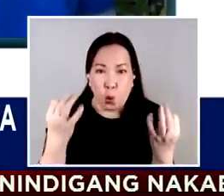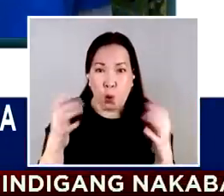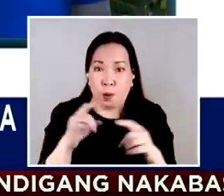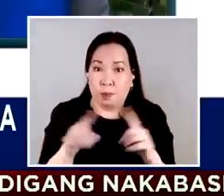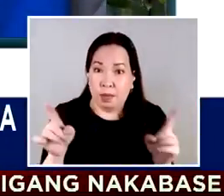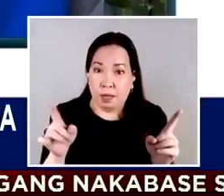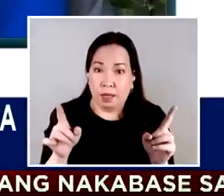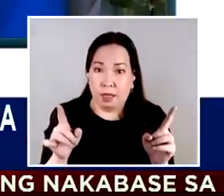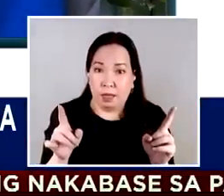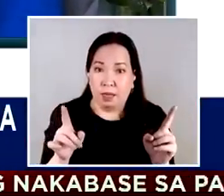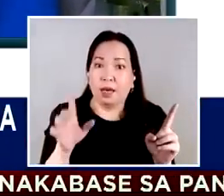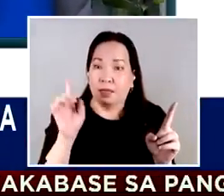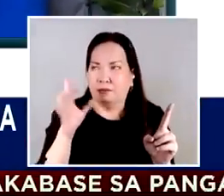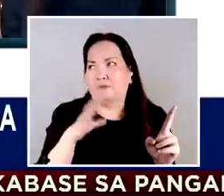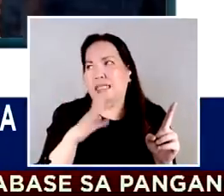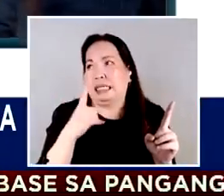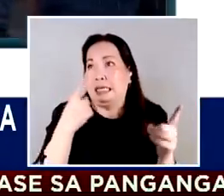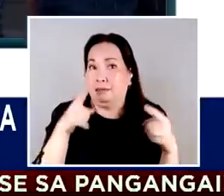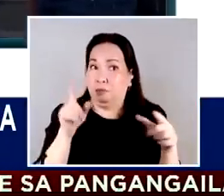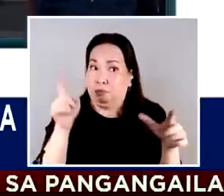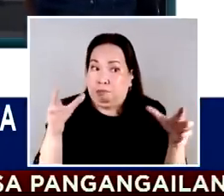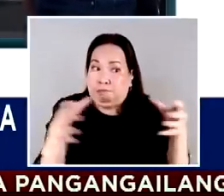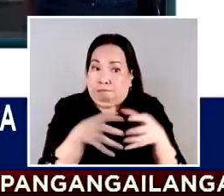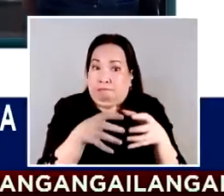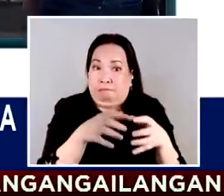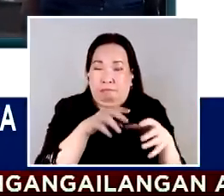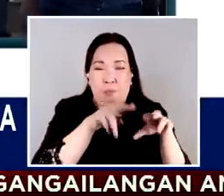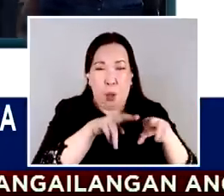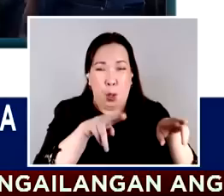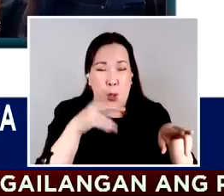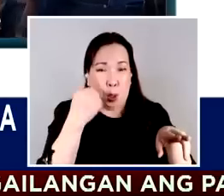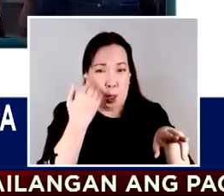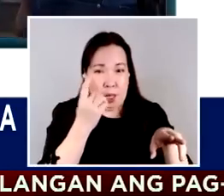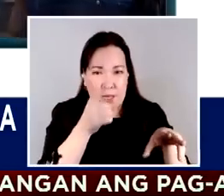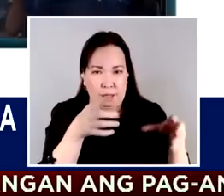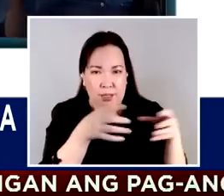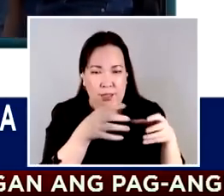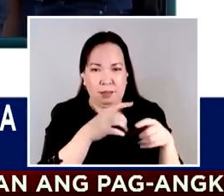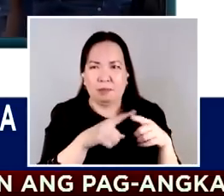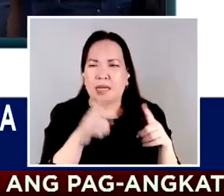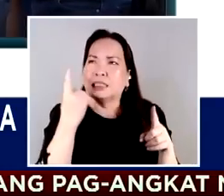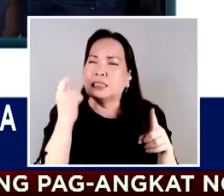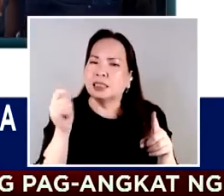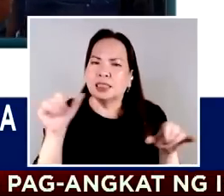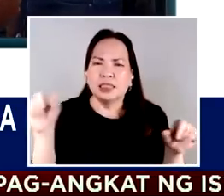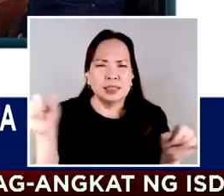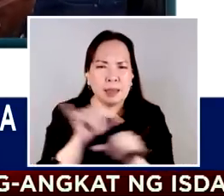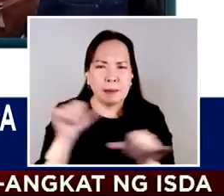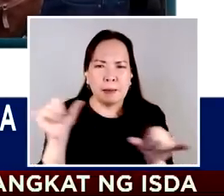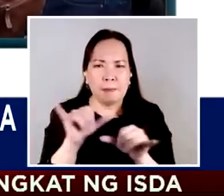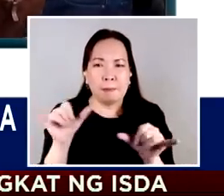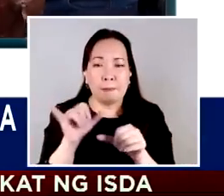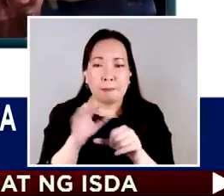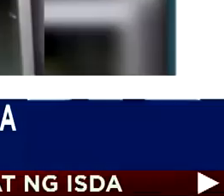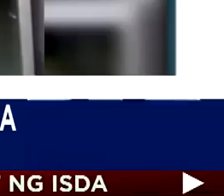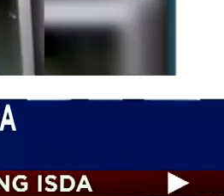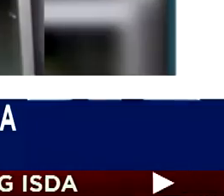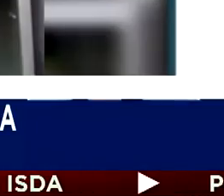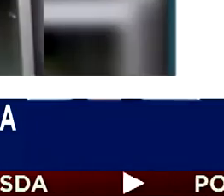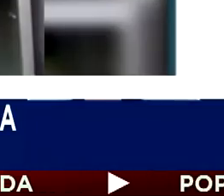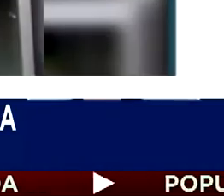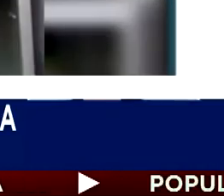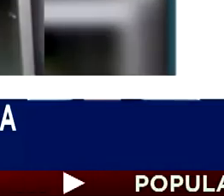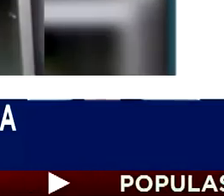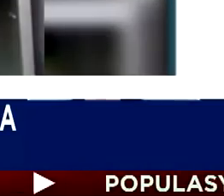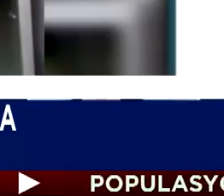least they're contained in one place. And there's a certain similarity in terms of the condition. How